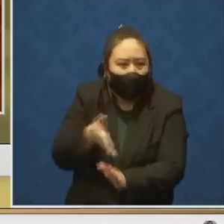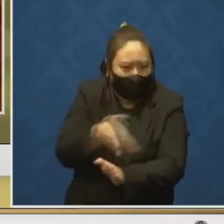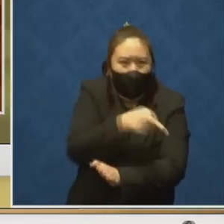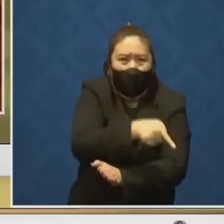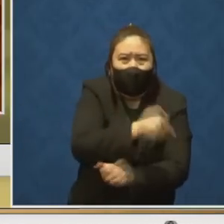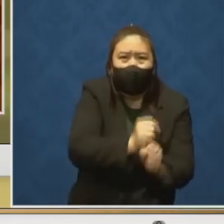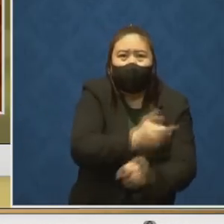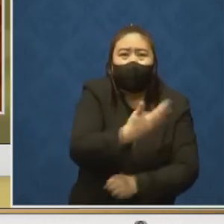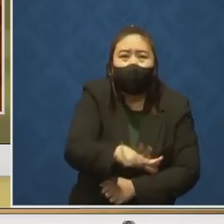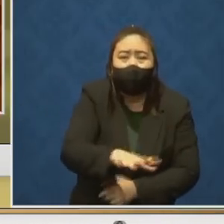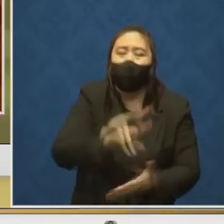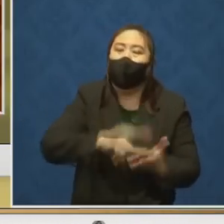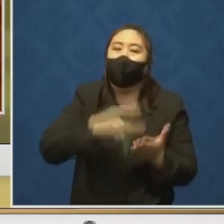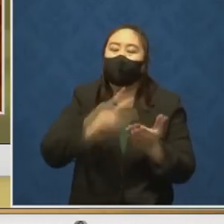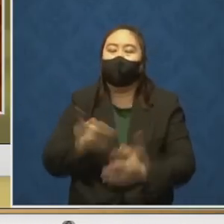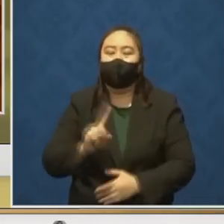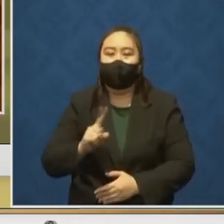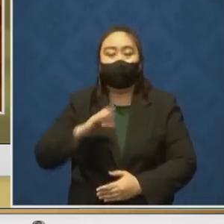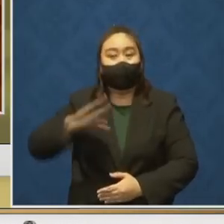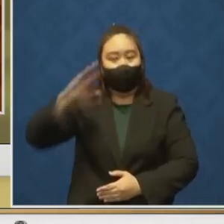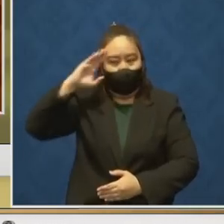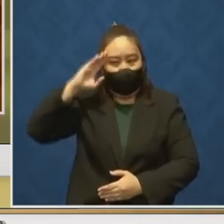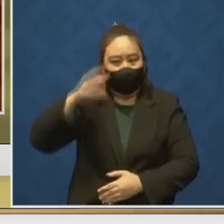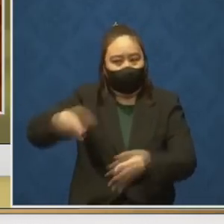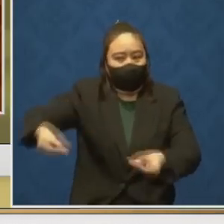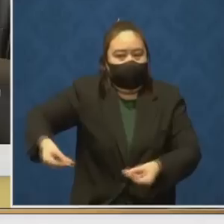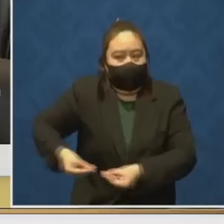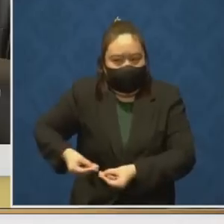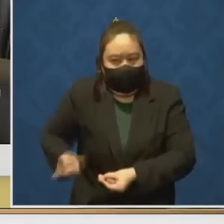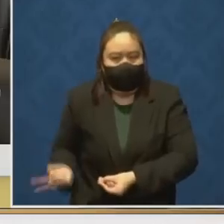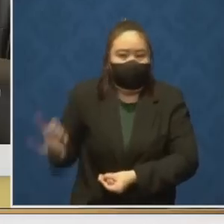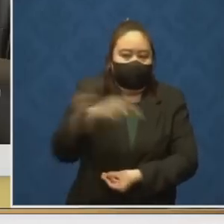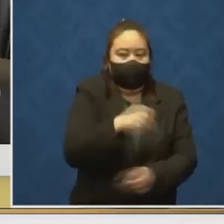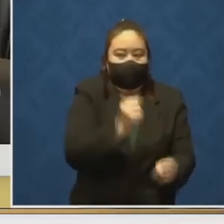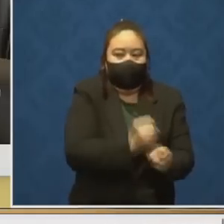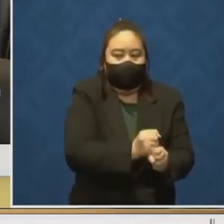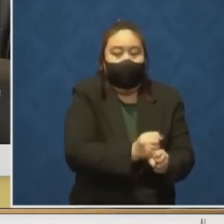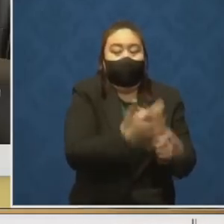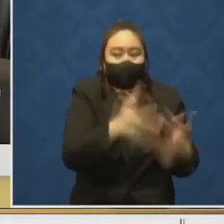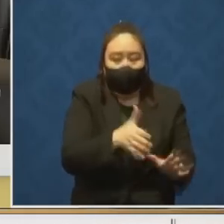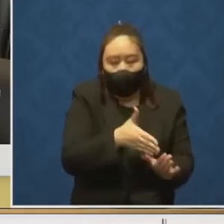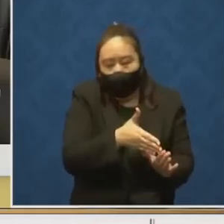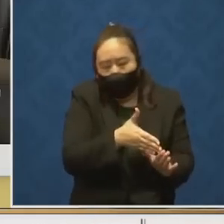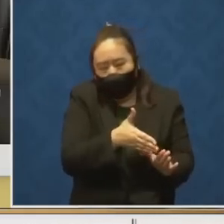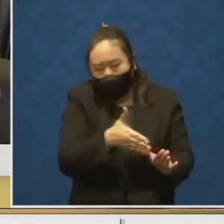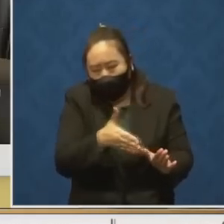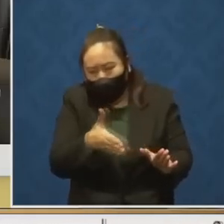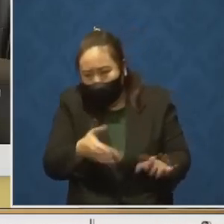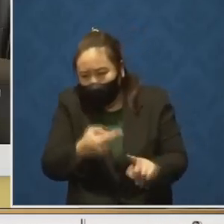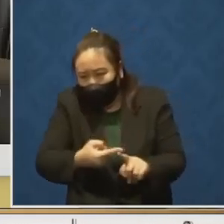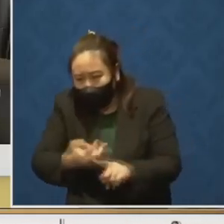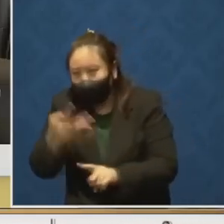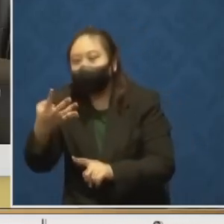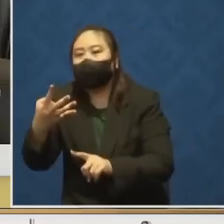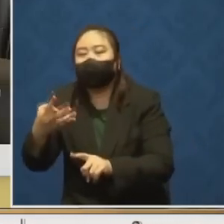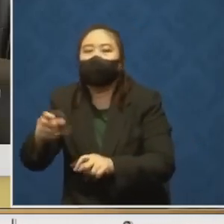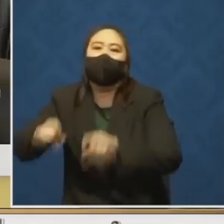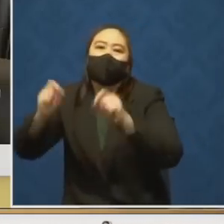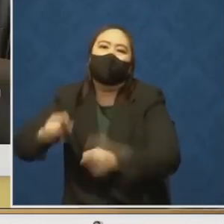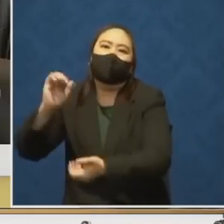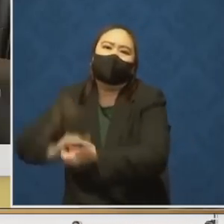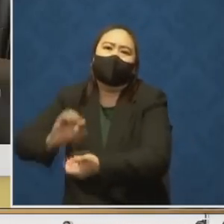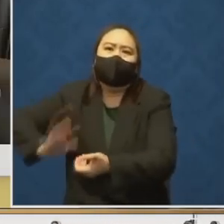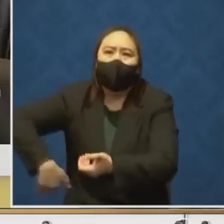กองทัพล็อคสเปคผู้รัเหวแล้ให้เข้ไปทำงานร่งหน้าก่อนมีการลงนำในสัญญาถึง 4 เดือนค่ะเป็อย่างน้อยค่ะ